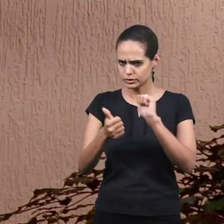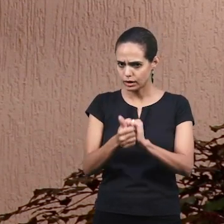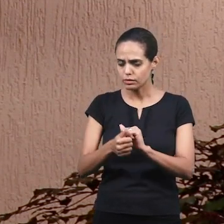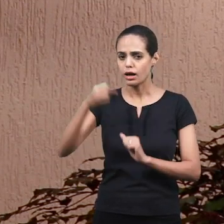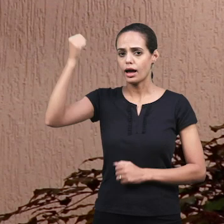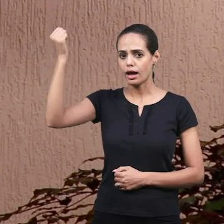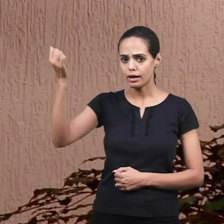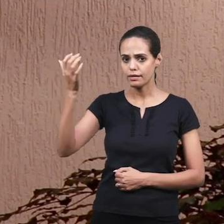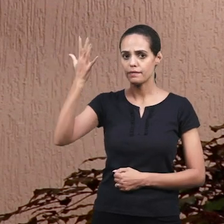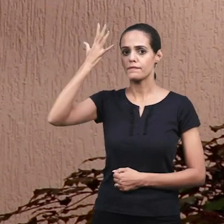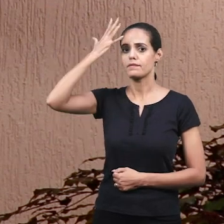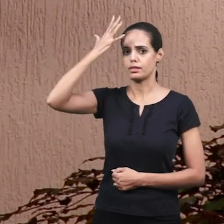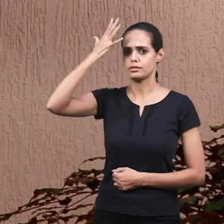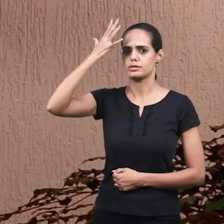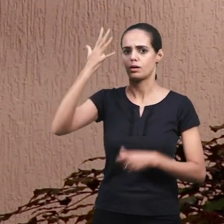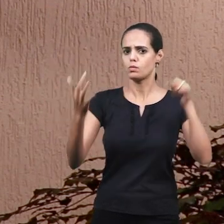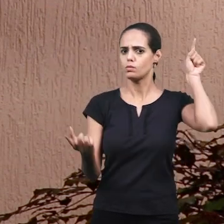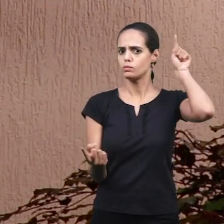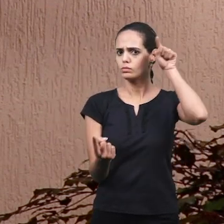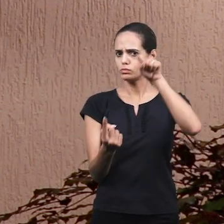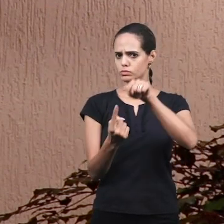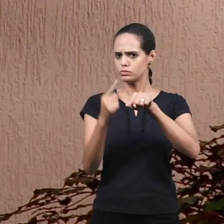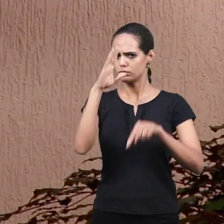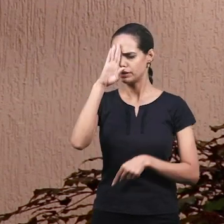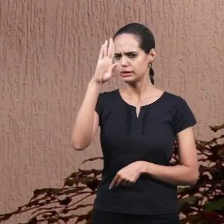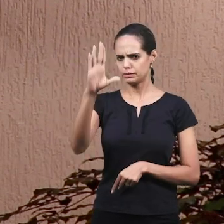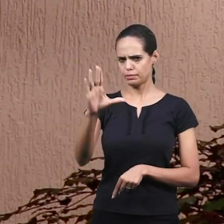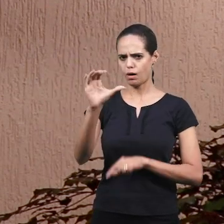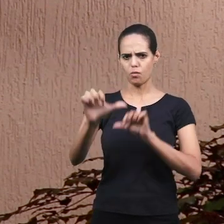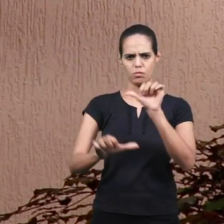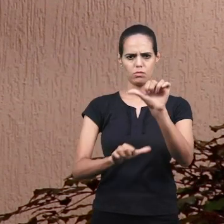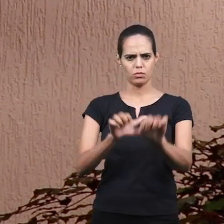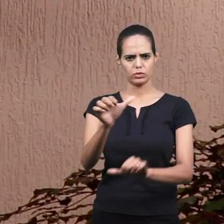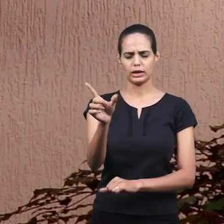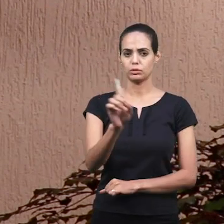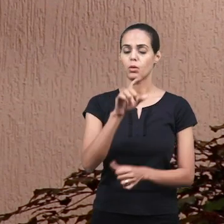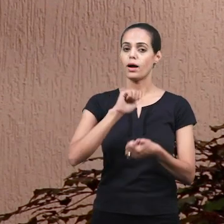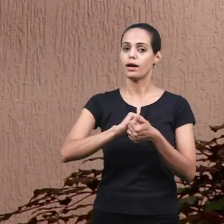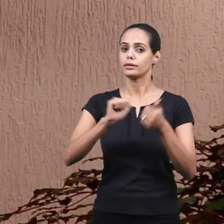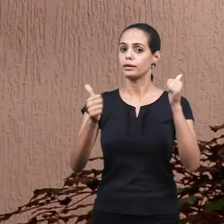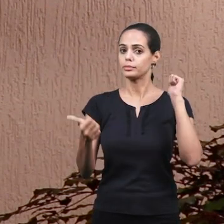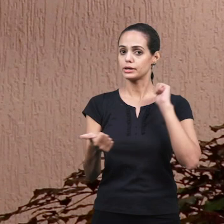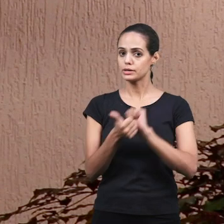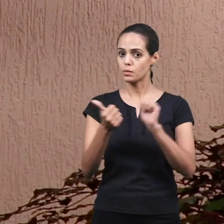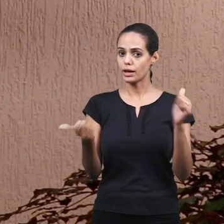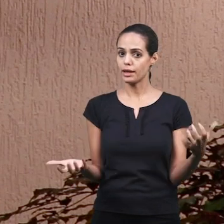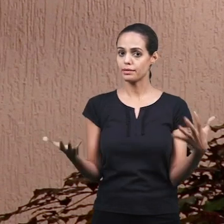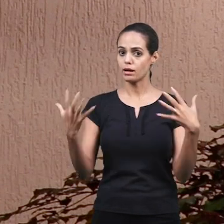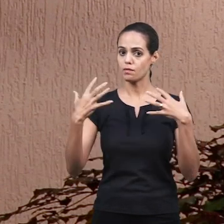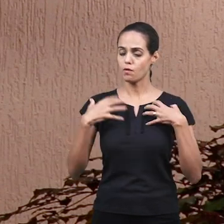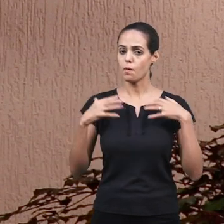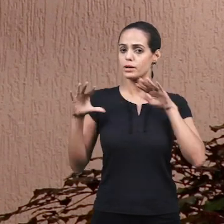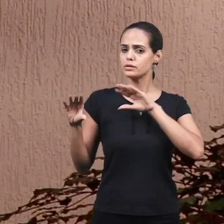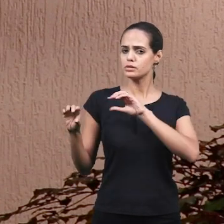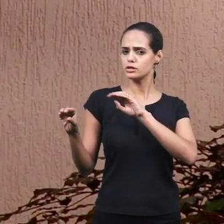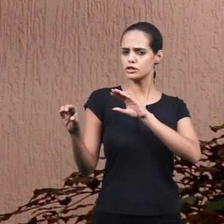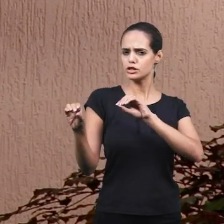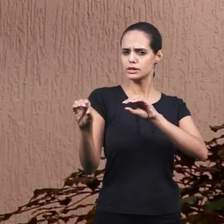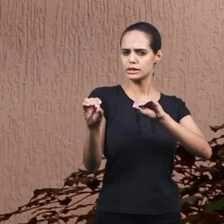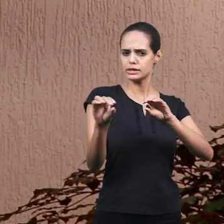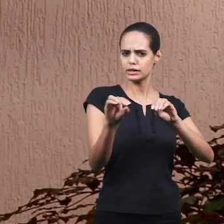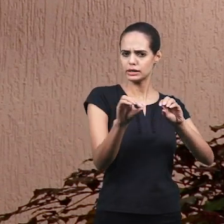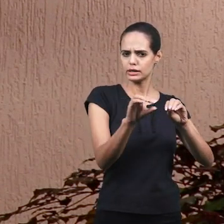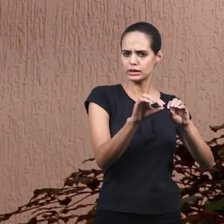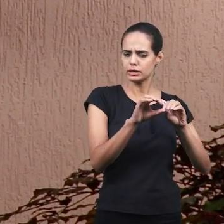est le principal objectif de l'étude, cela n'est pas changé. L'adaptation, c'est dans la manière de